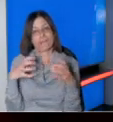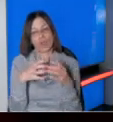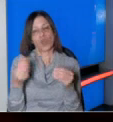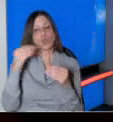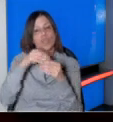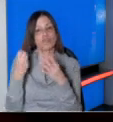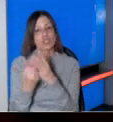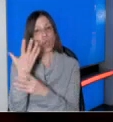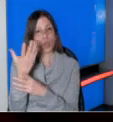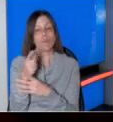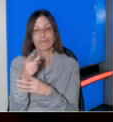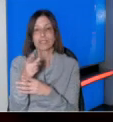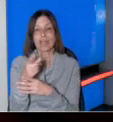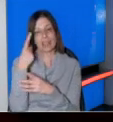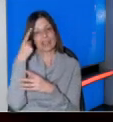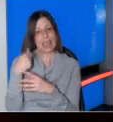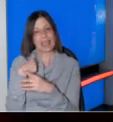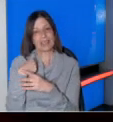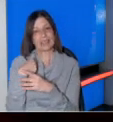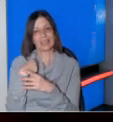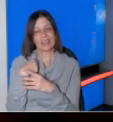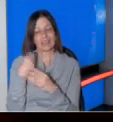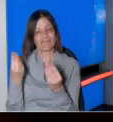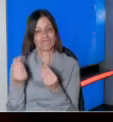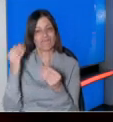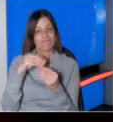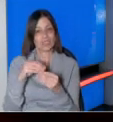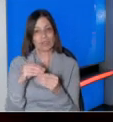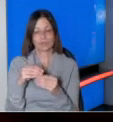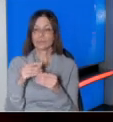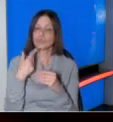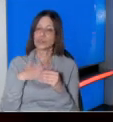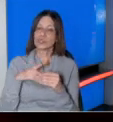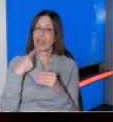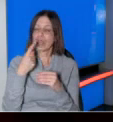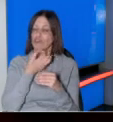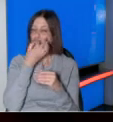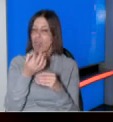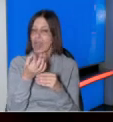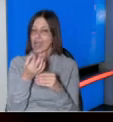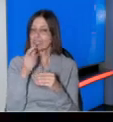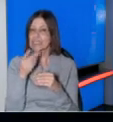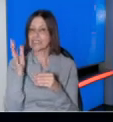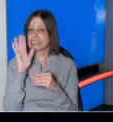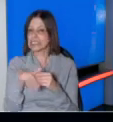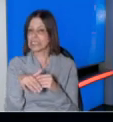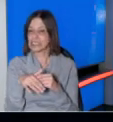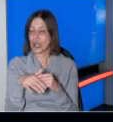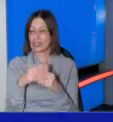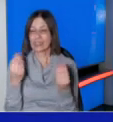שיקומו, וזה דווקא לדעתי האקס פקטור. אבל אני חייב לשאול אותך את השאלה, זה עוד